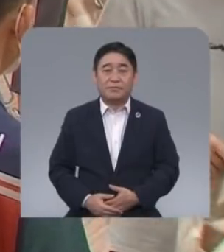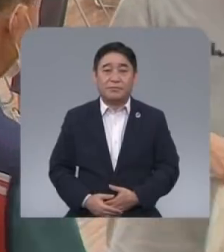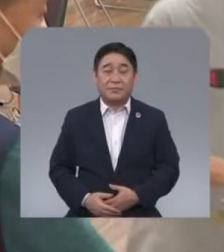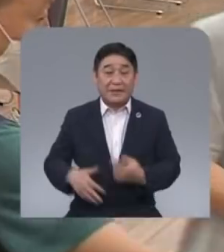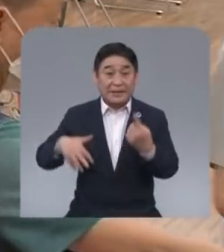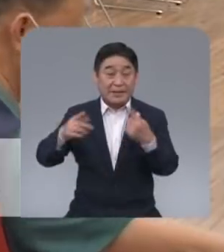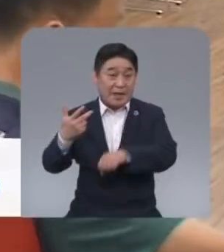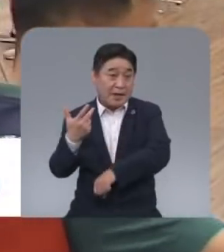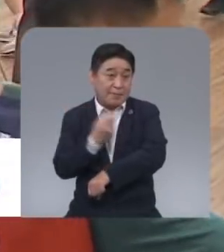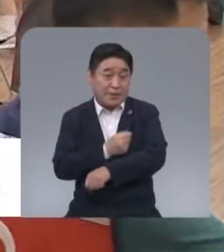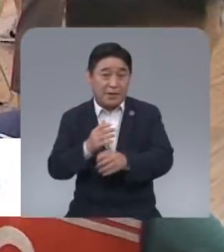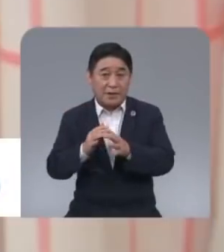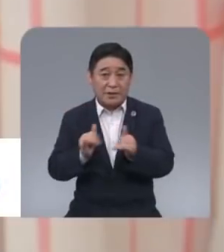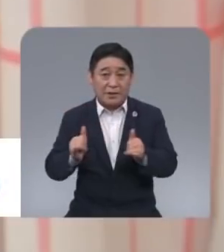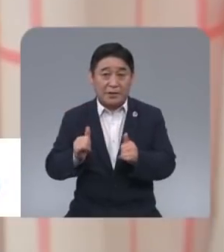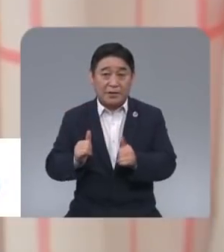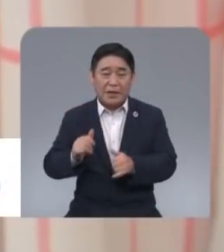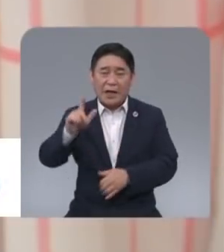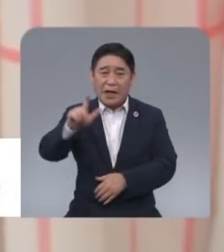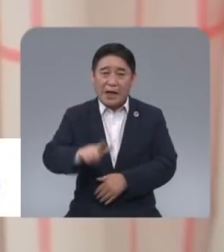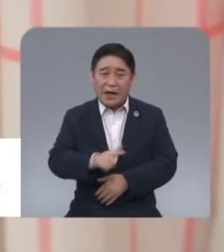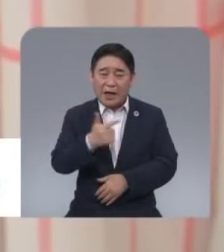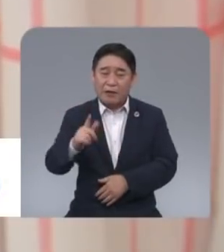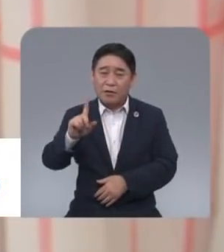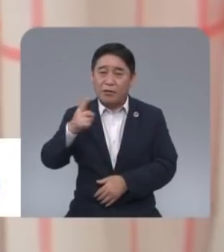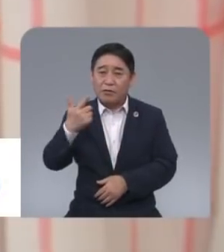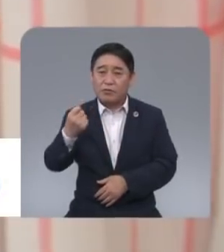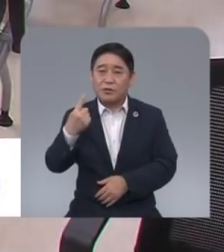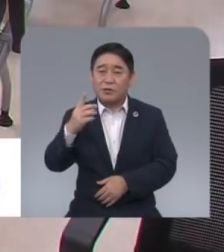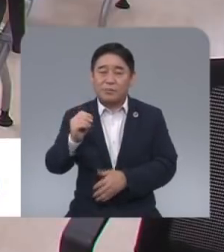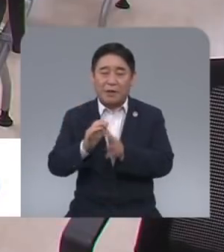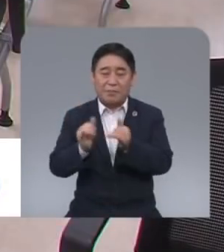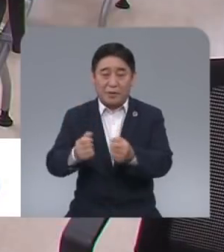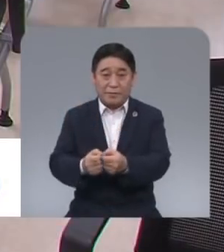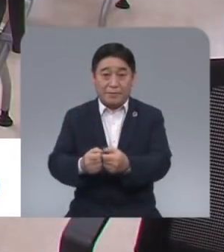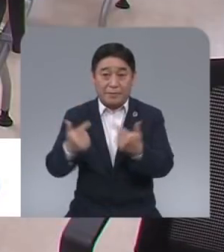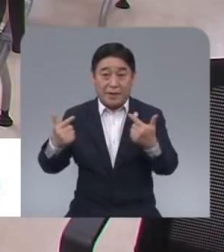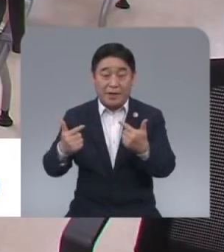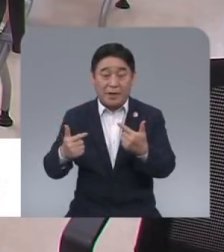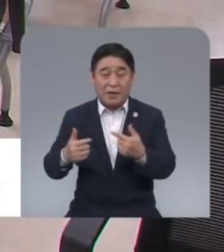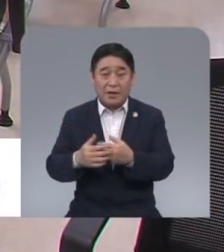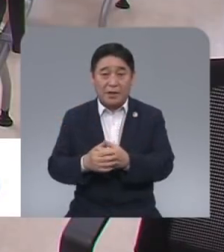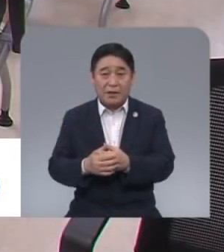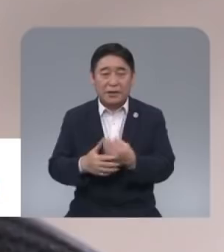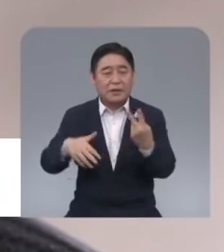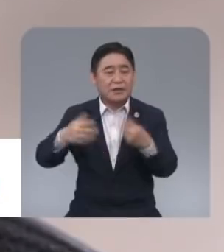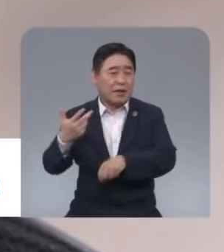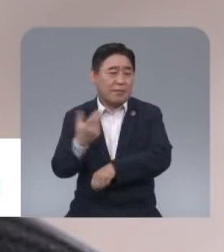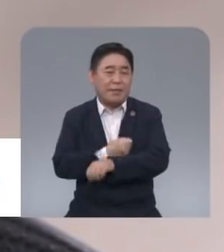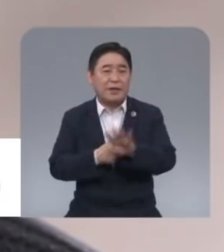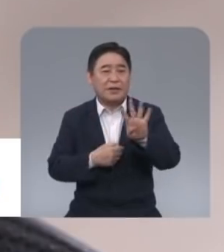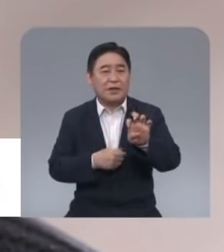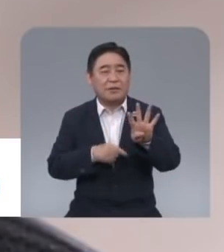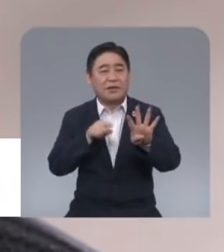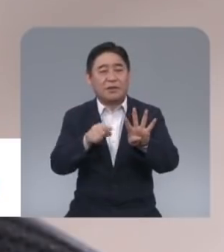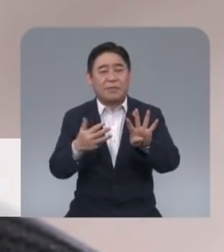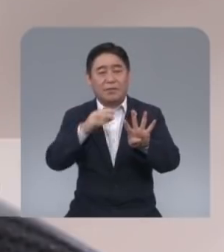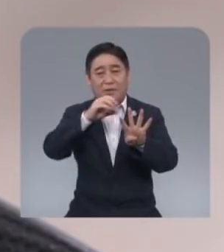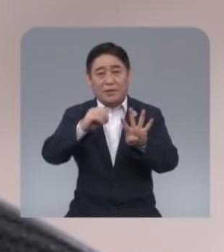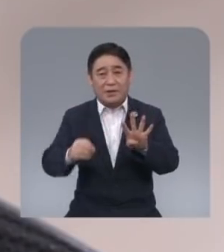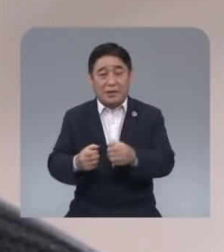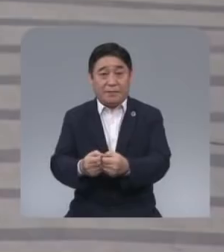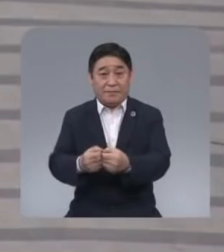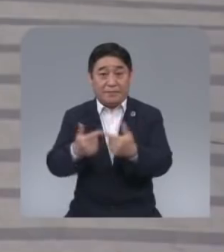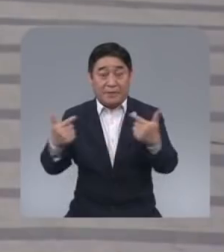백신 1차 접종자는 하루 동안 61만여 명 더 늘었습니다. 접종 완료율은 인구 대비 44.8%까지